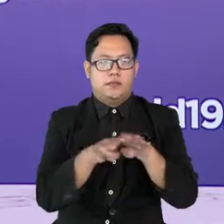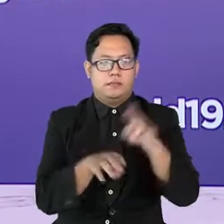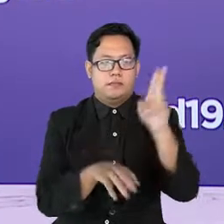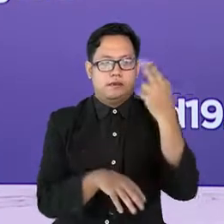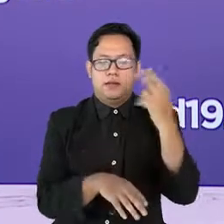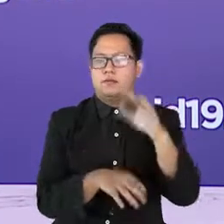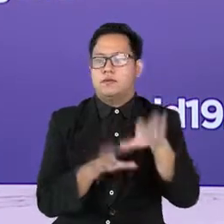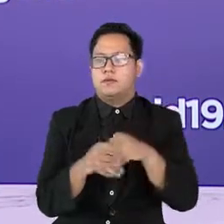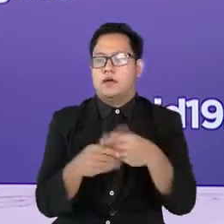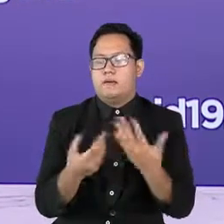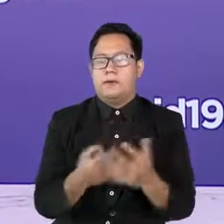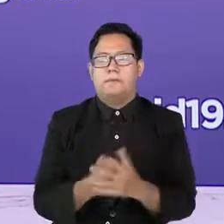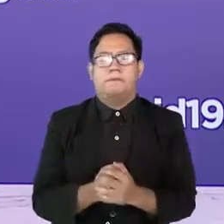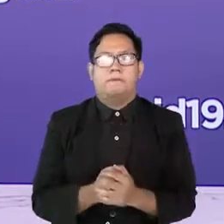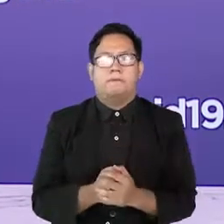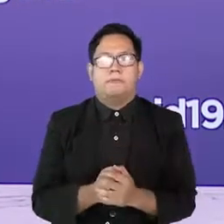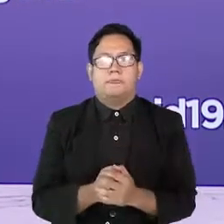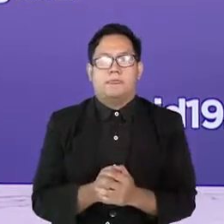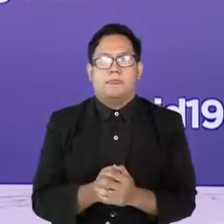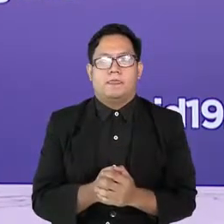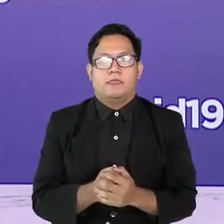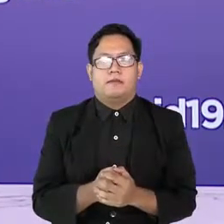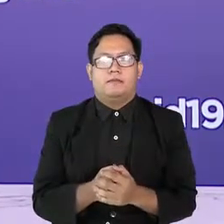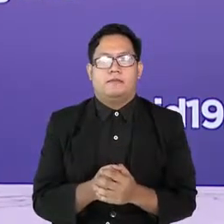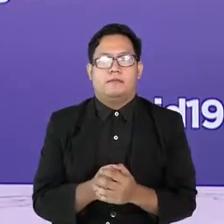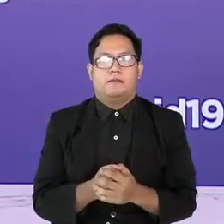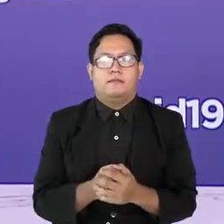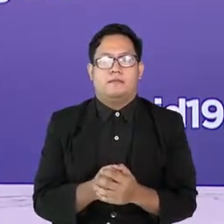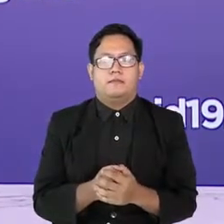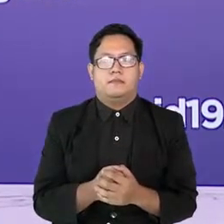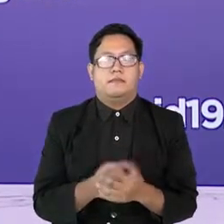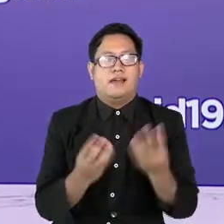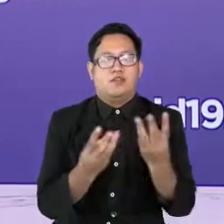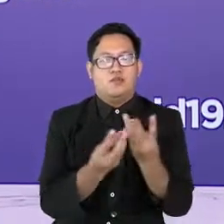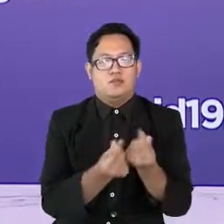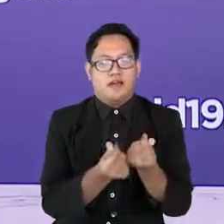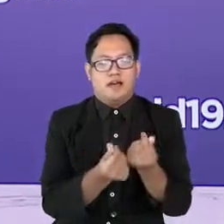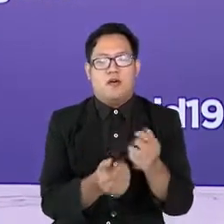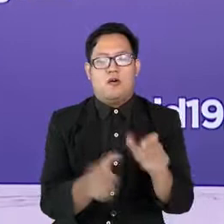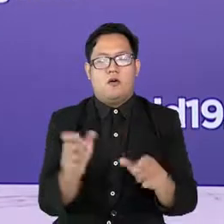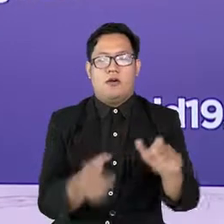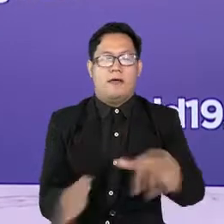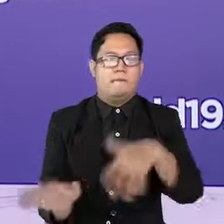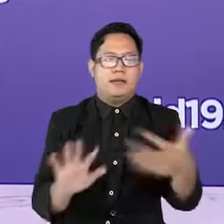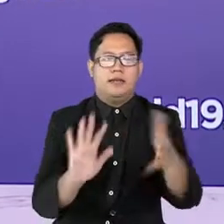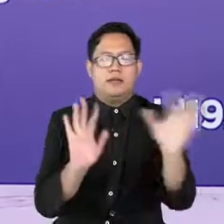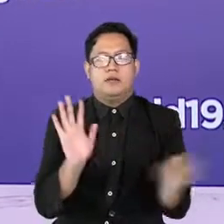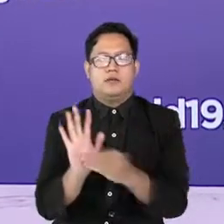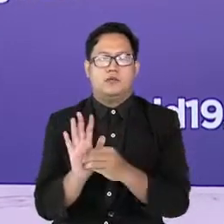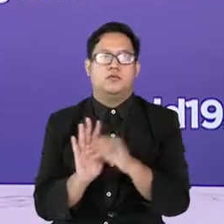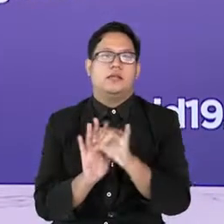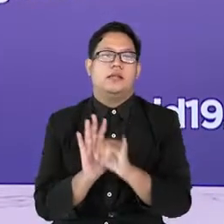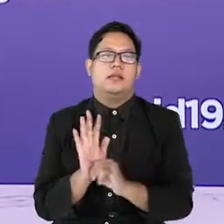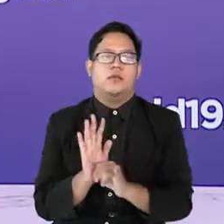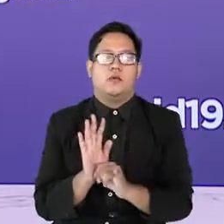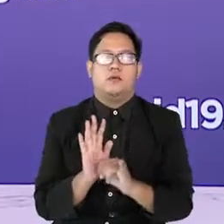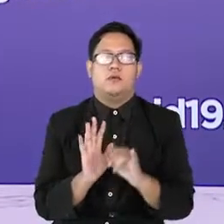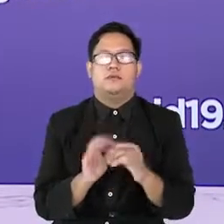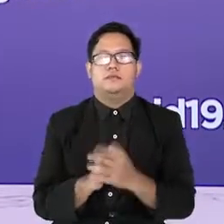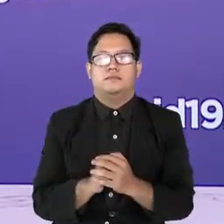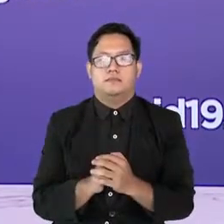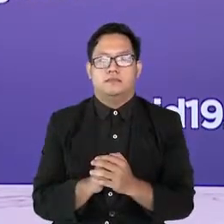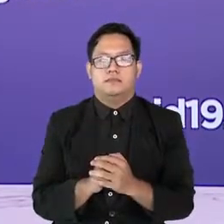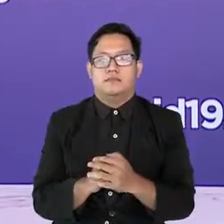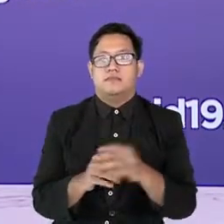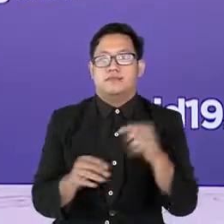memasukkan kembali angka kematian dalam indikator penilaian leveling Hal ini dilakukan setelah proses